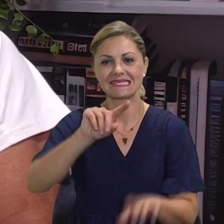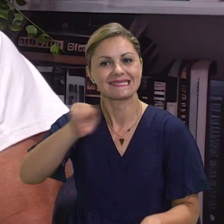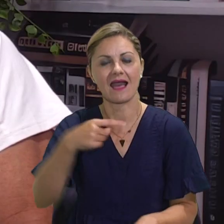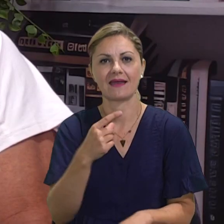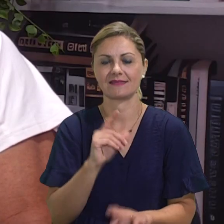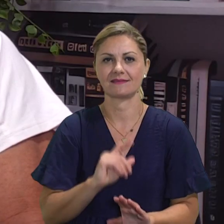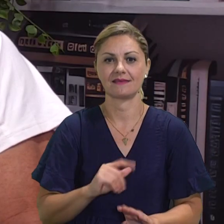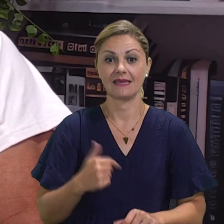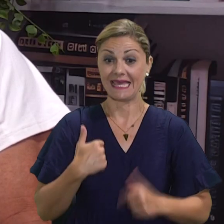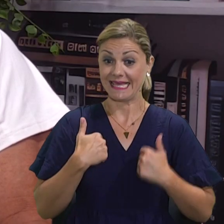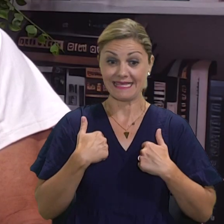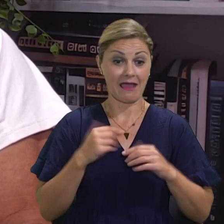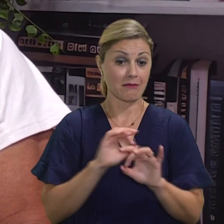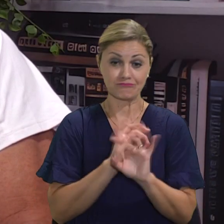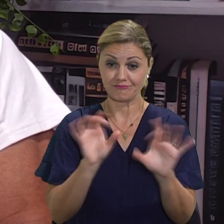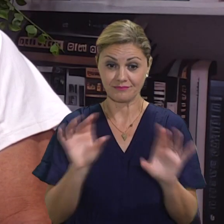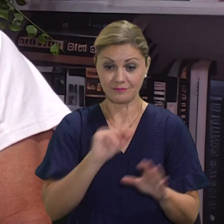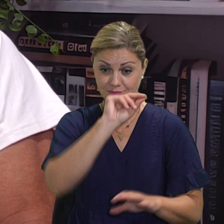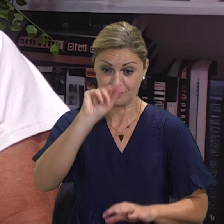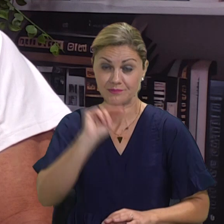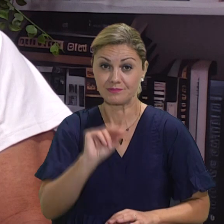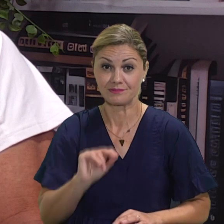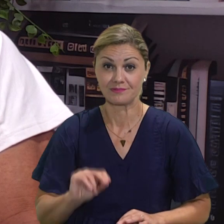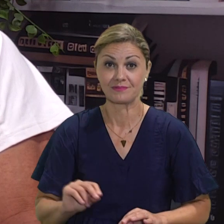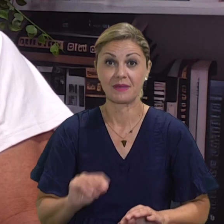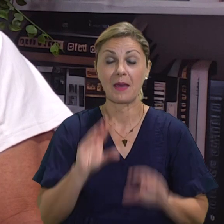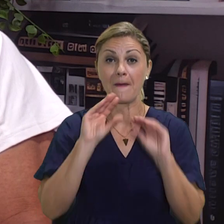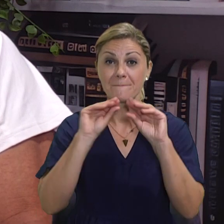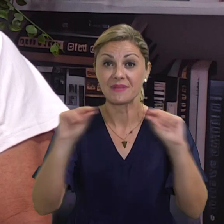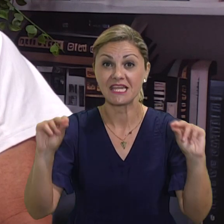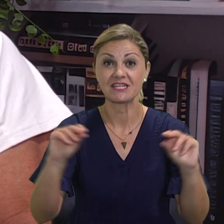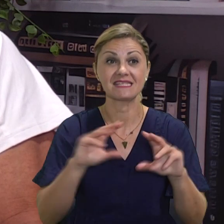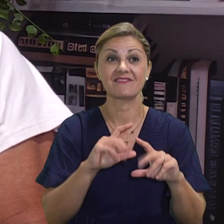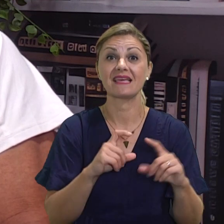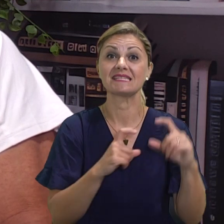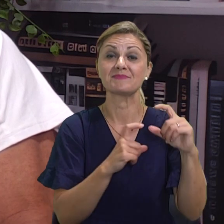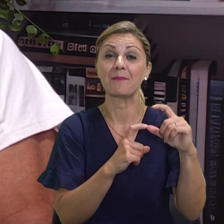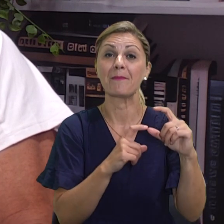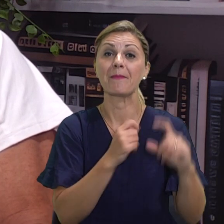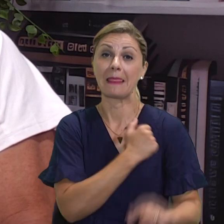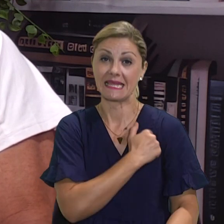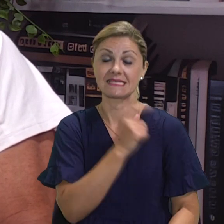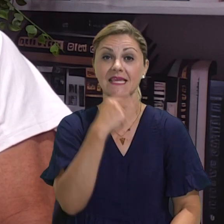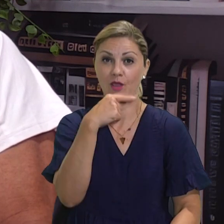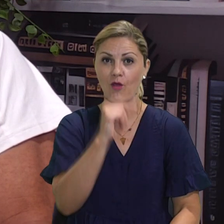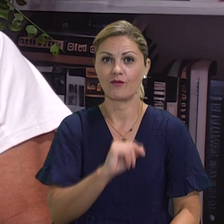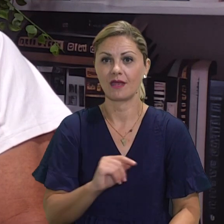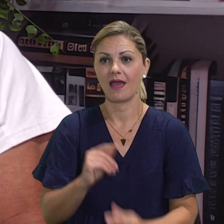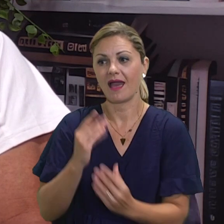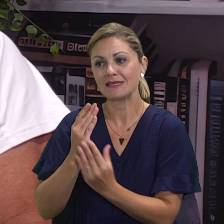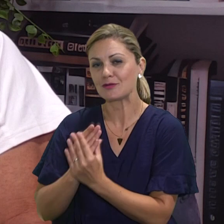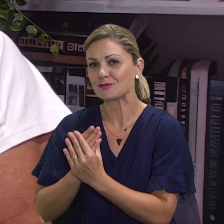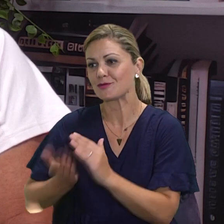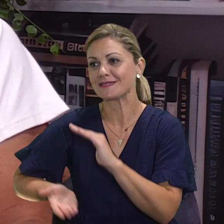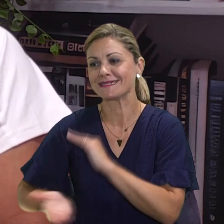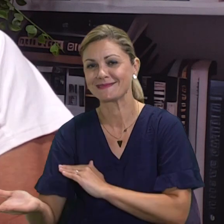100 riječi, čipom 100 riječi. Ja sam napisao 100%, znači 100 priča sa 100 riječi, sve na splitskom govoru i svaki ima svoj